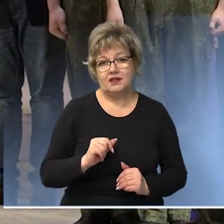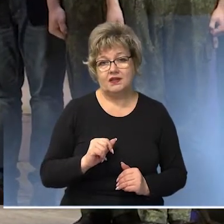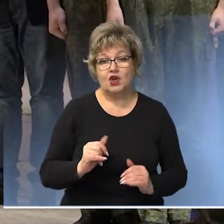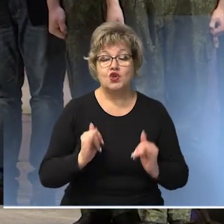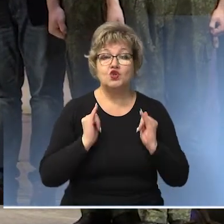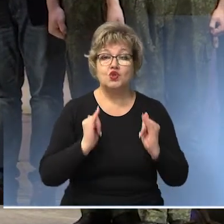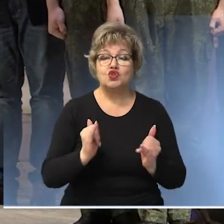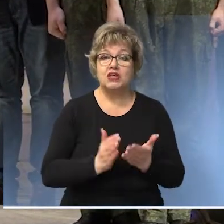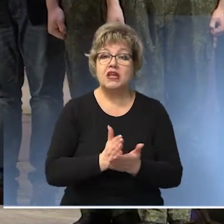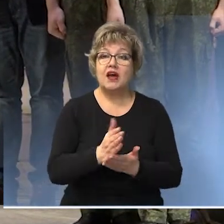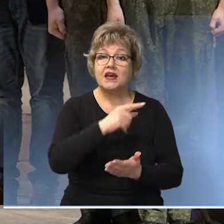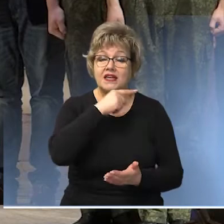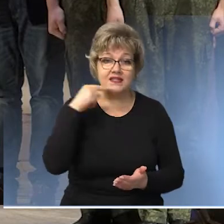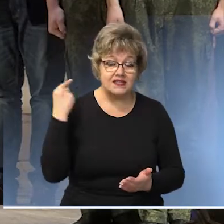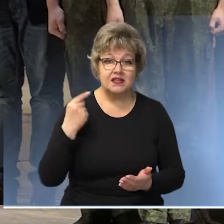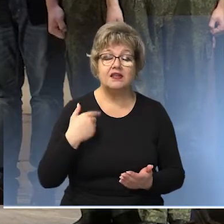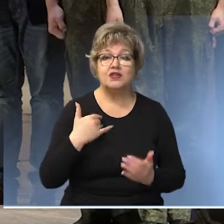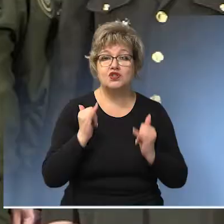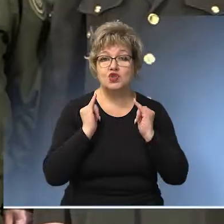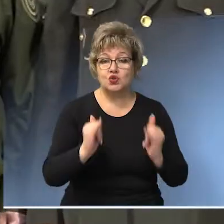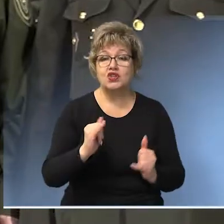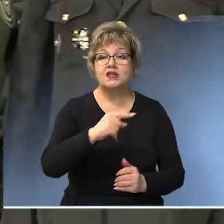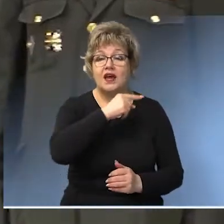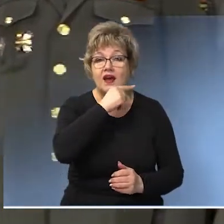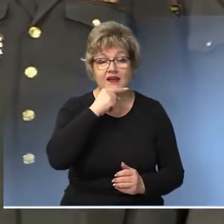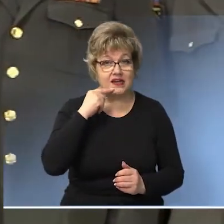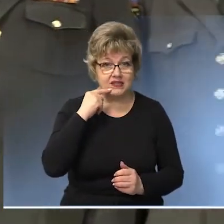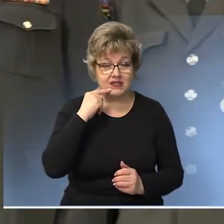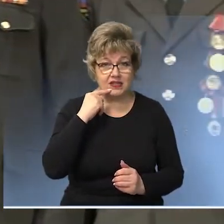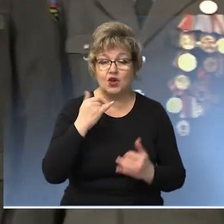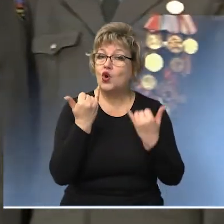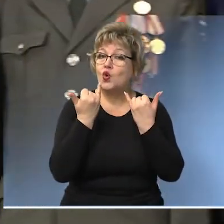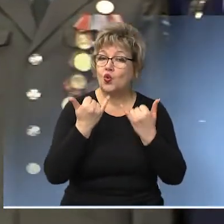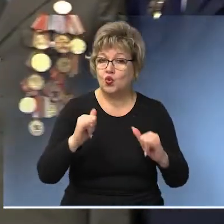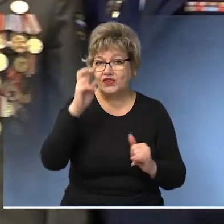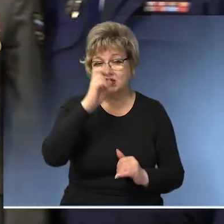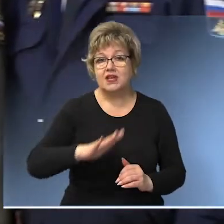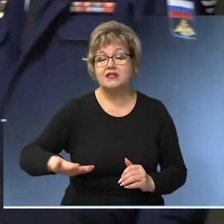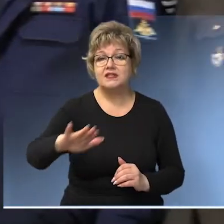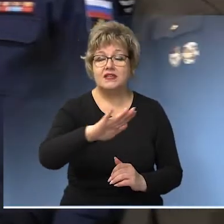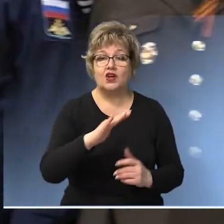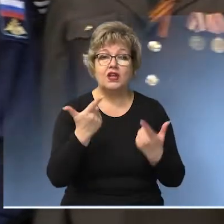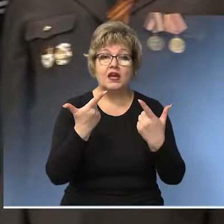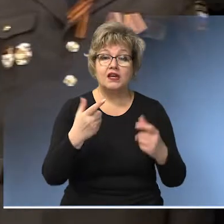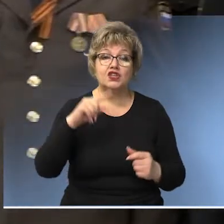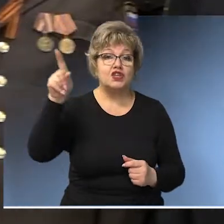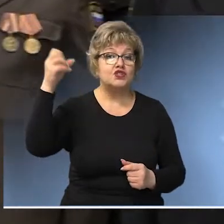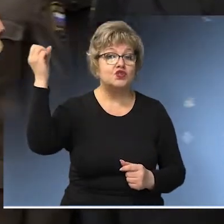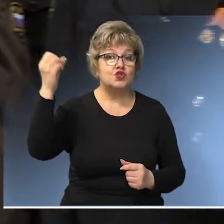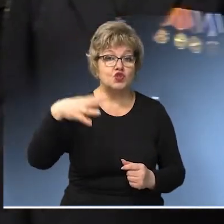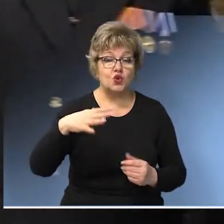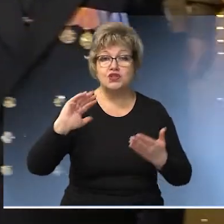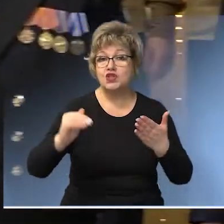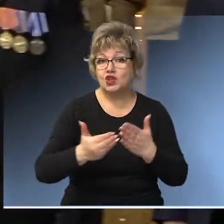Служить России суждено тебе и мне, служить России удивительной стране, где